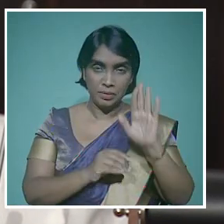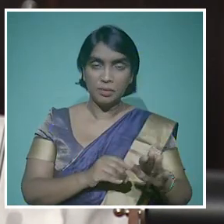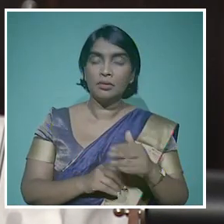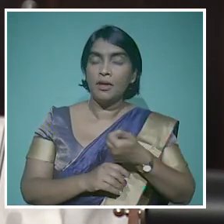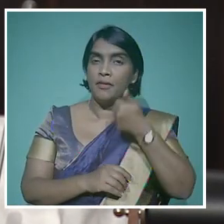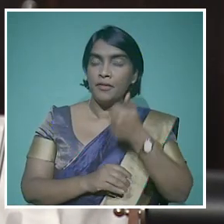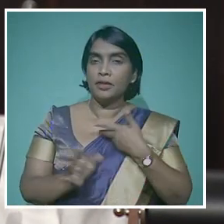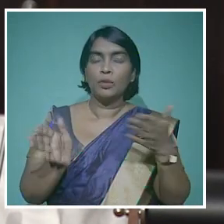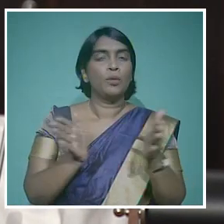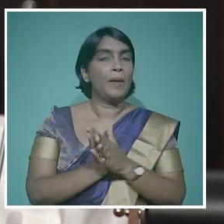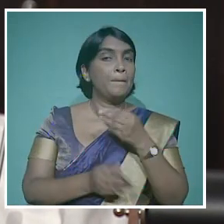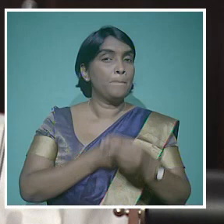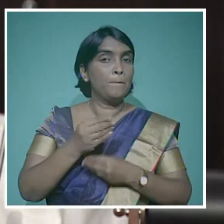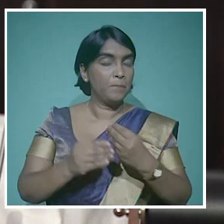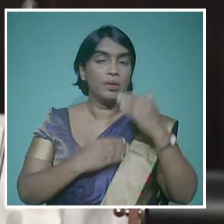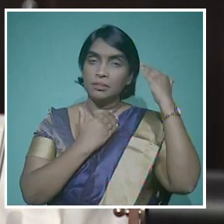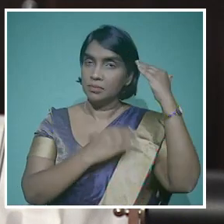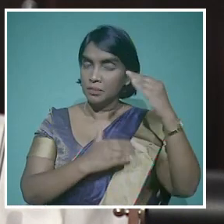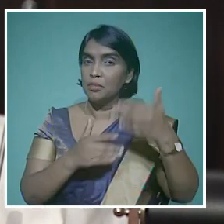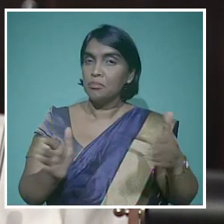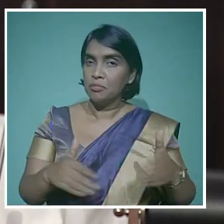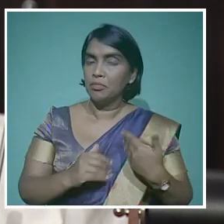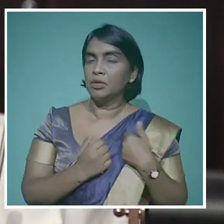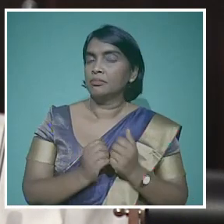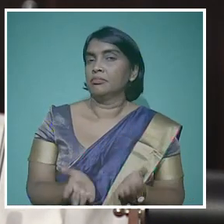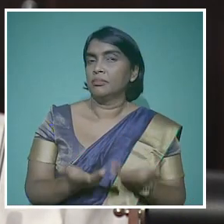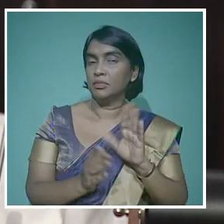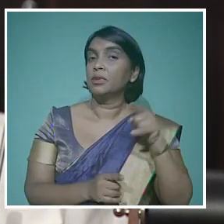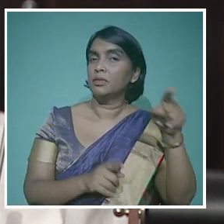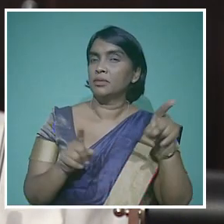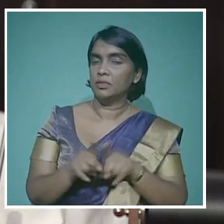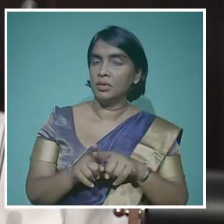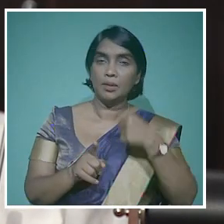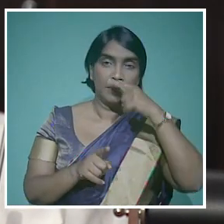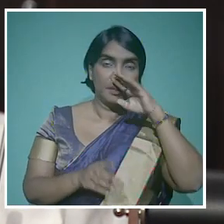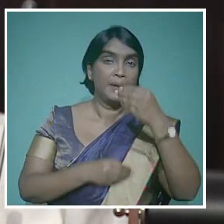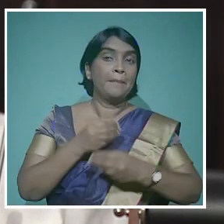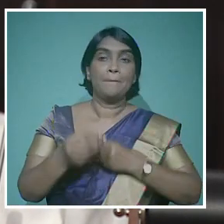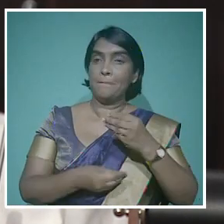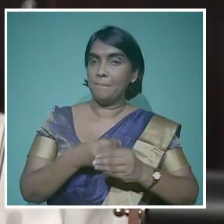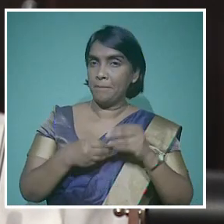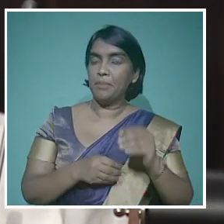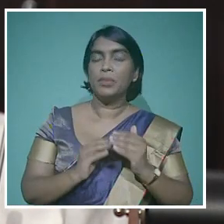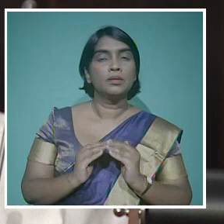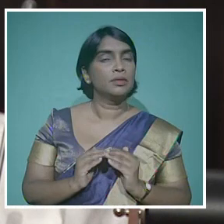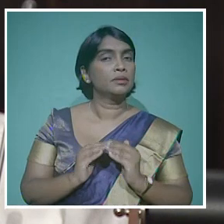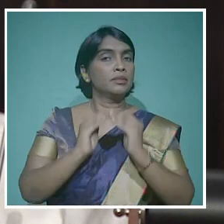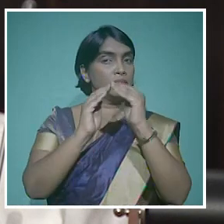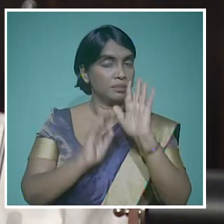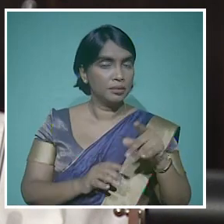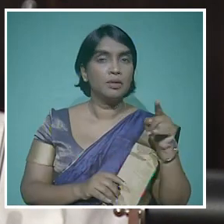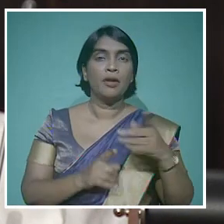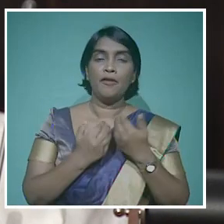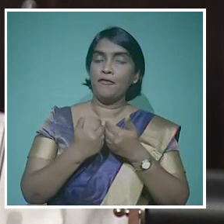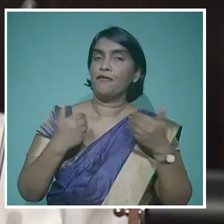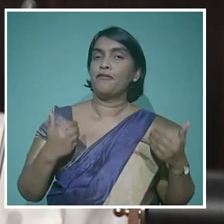අගය එකතු කළ නිෂ්පාදන අපනයන තවදුරටත් දිරි ගැන්විය යුතුයි. එබැවින් කුරුඳු කර්මාන්තය සංවර්ධනය කිරීම සඳහා